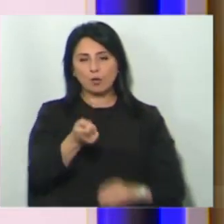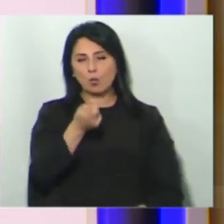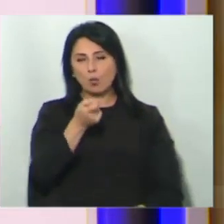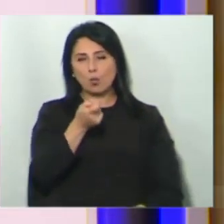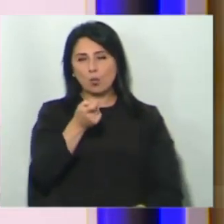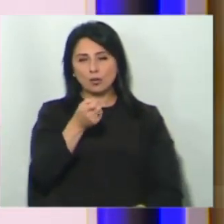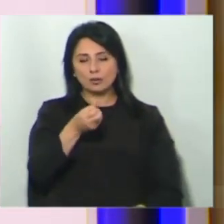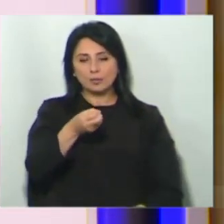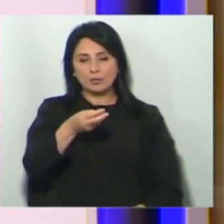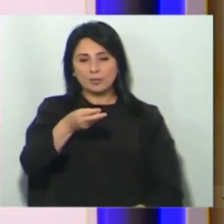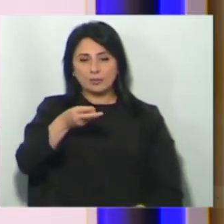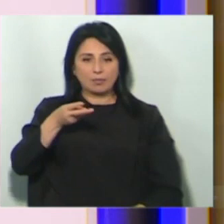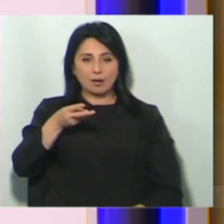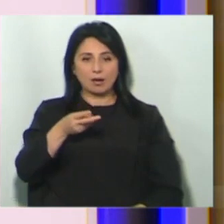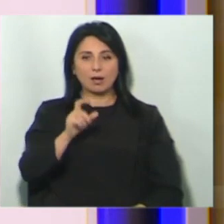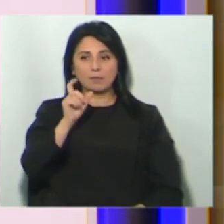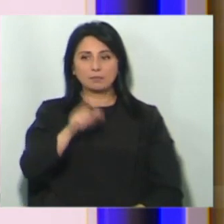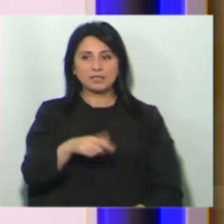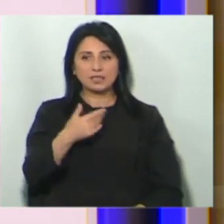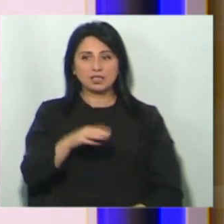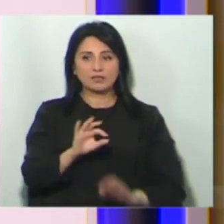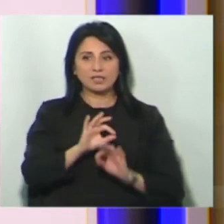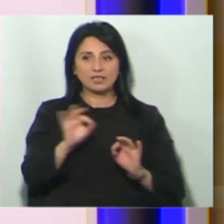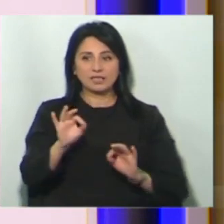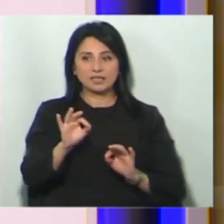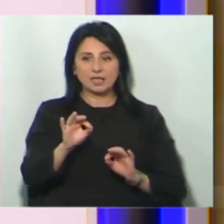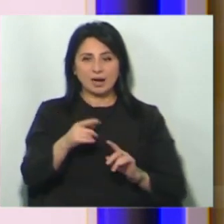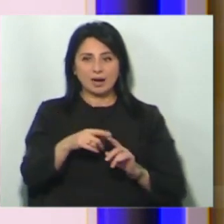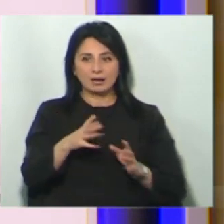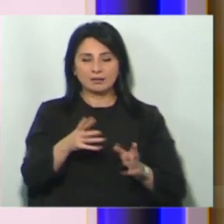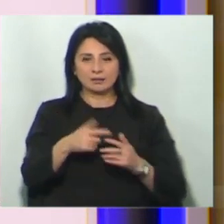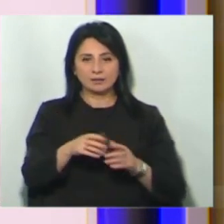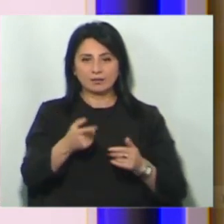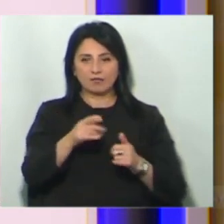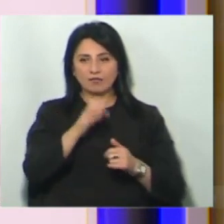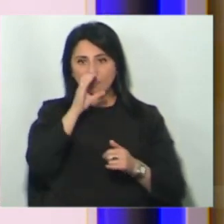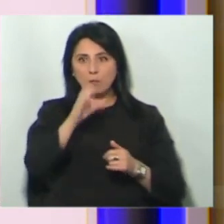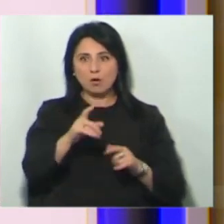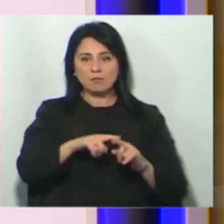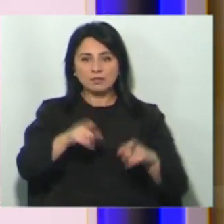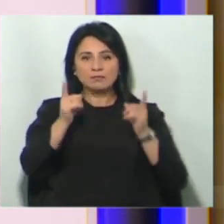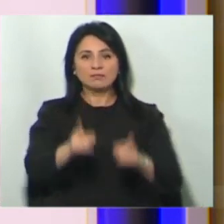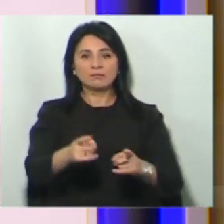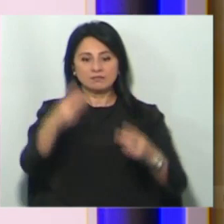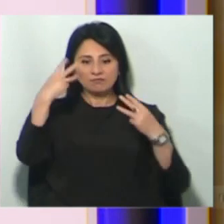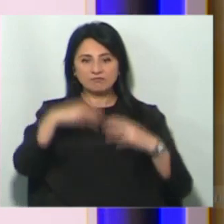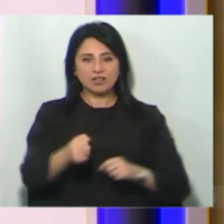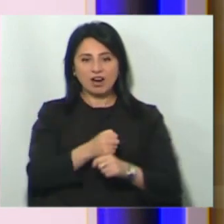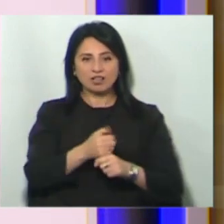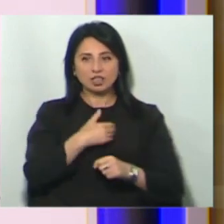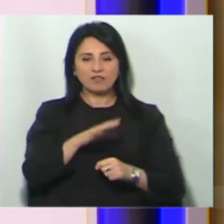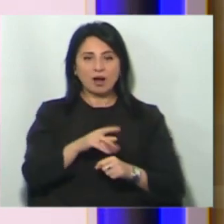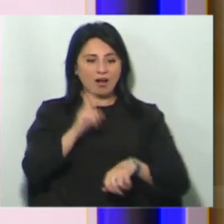ოდნავ გამოანათებს მზე, ადამიანები იჩენენ საოცარ სიხარბეს და სწორედ მზეს დახარბებულები